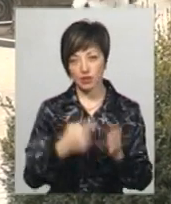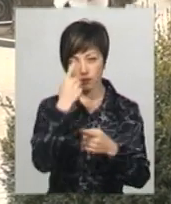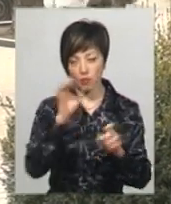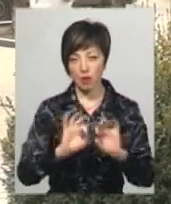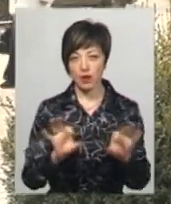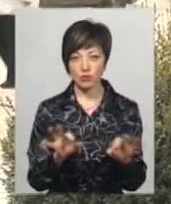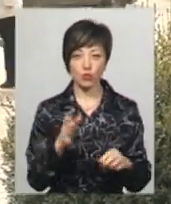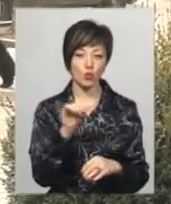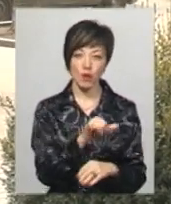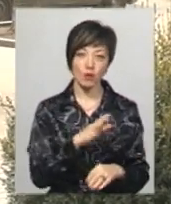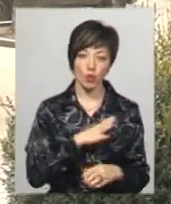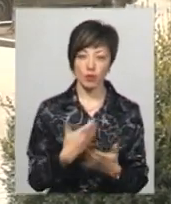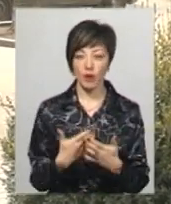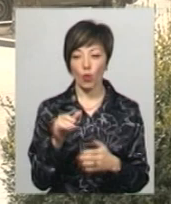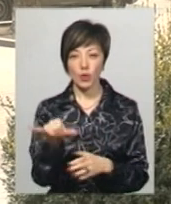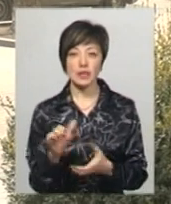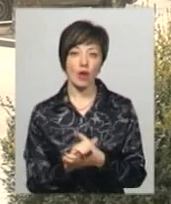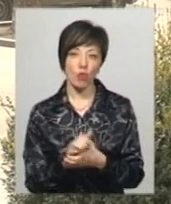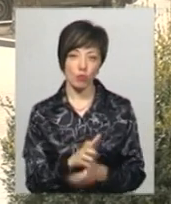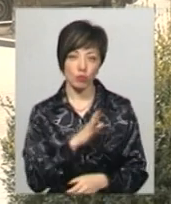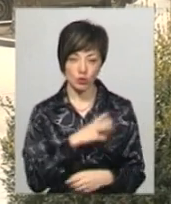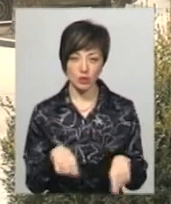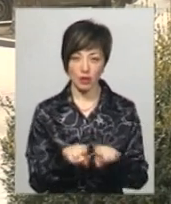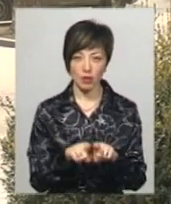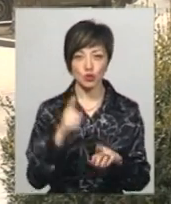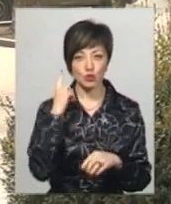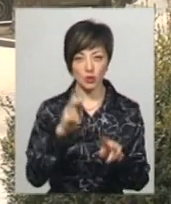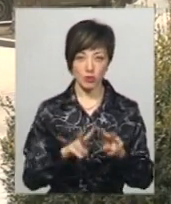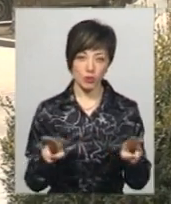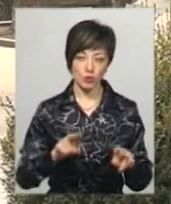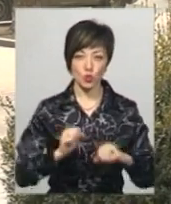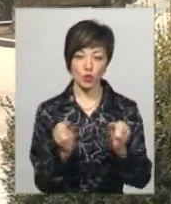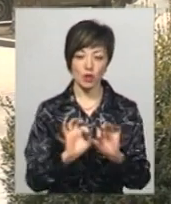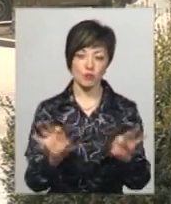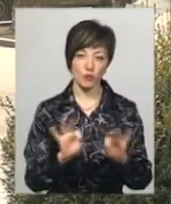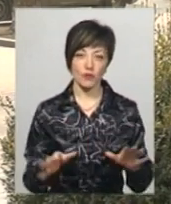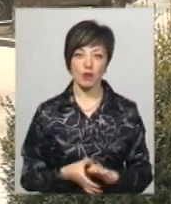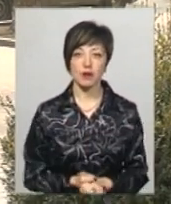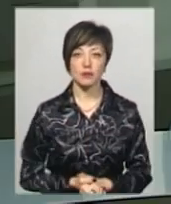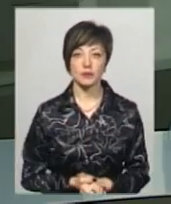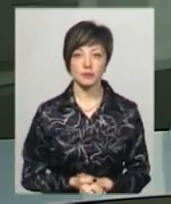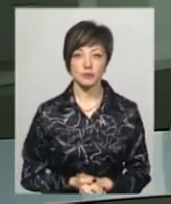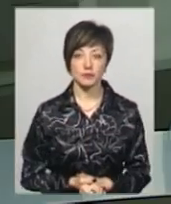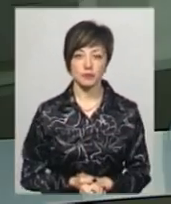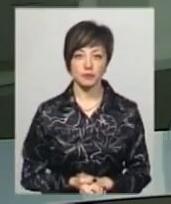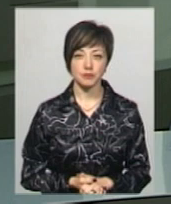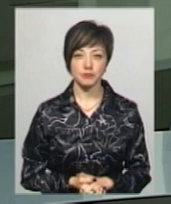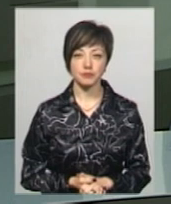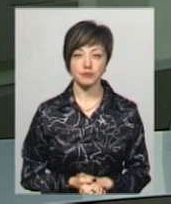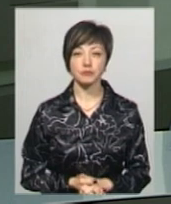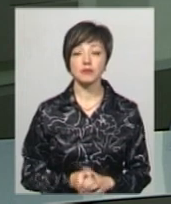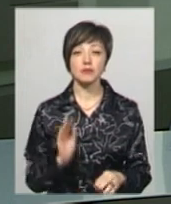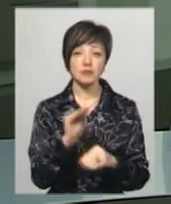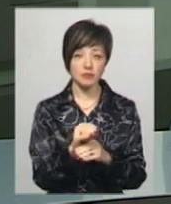бо, наприклад, що не в них було, а в їхніх знайомих, або щось вони чули, там, друзі розказували. Максим